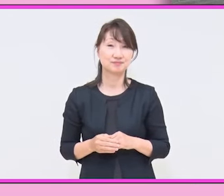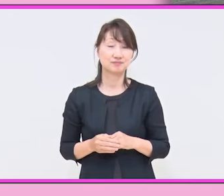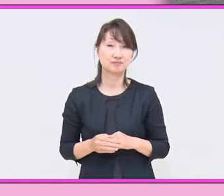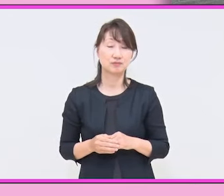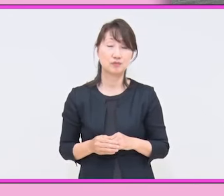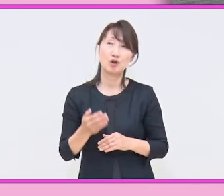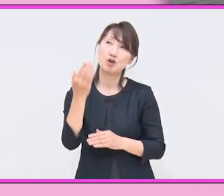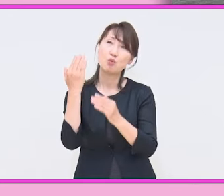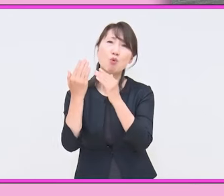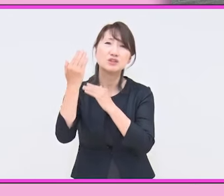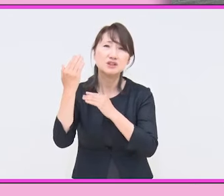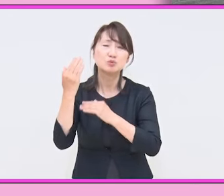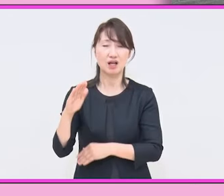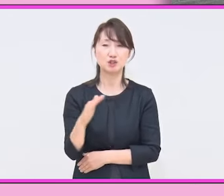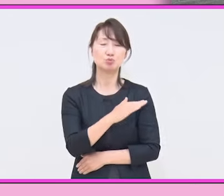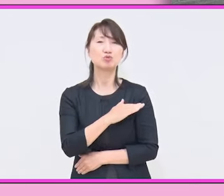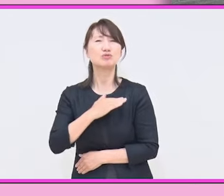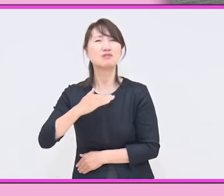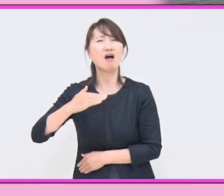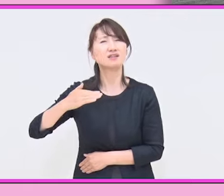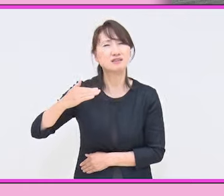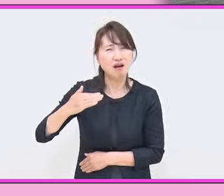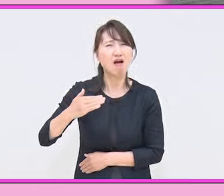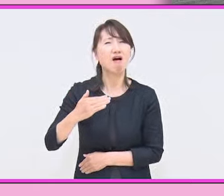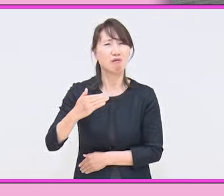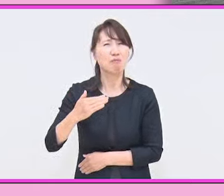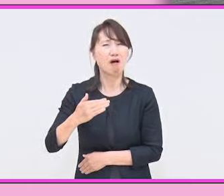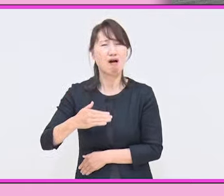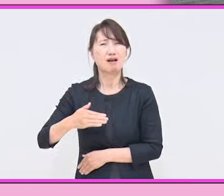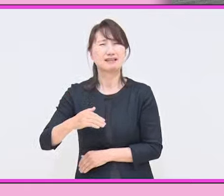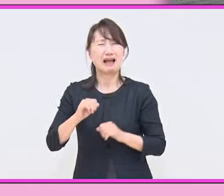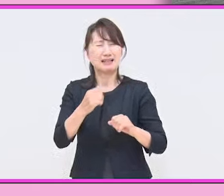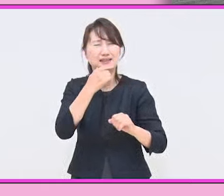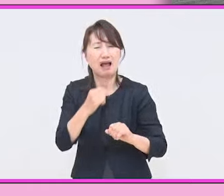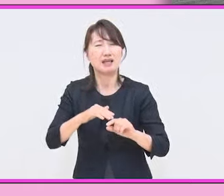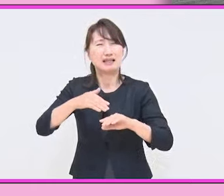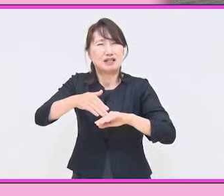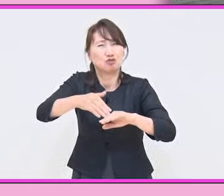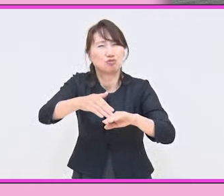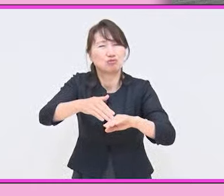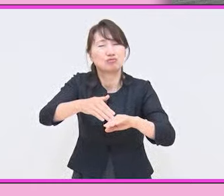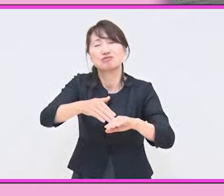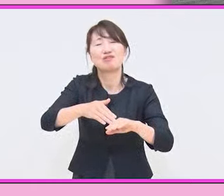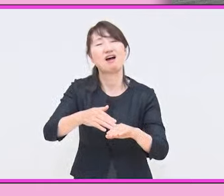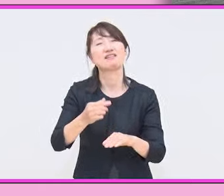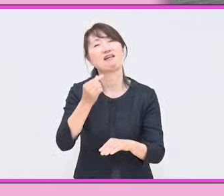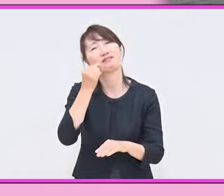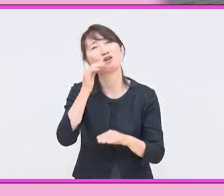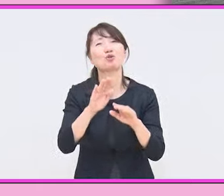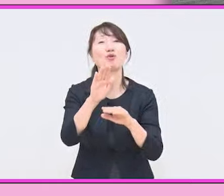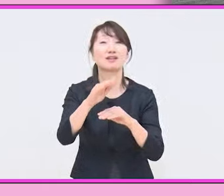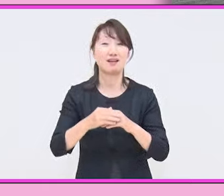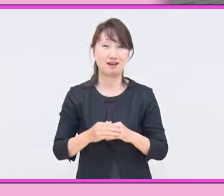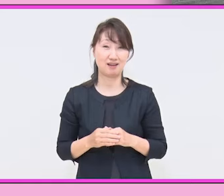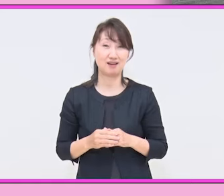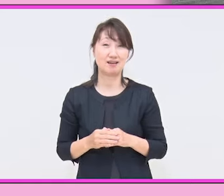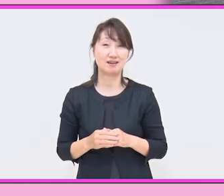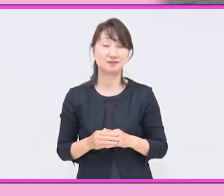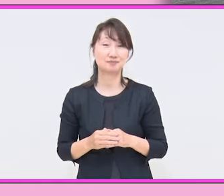It was very difficult to train to the standards that we